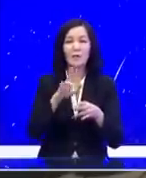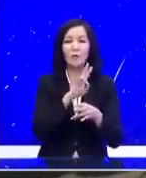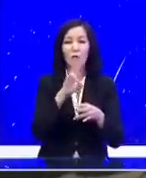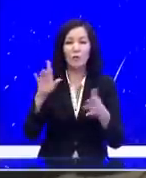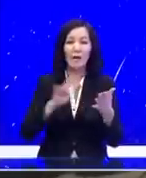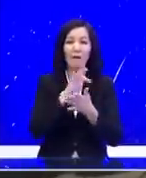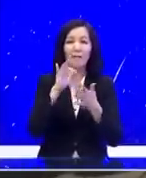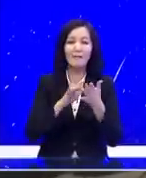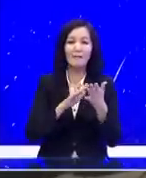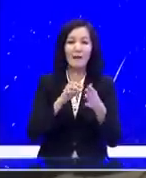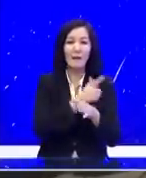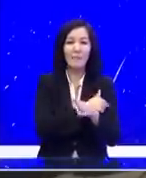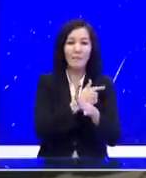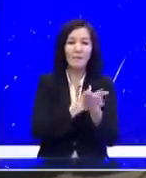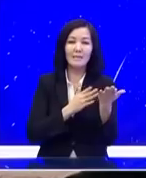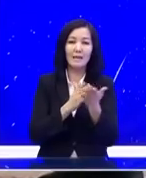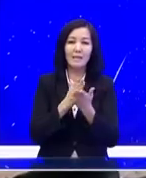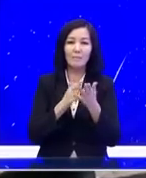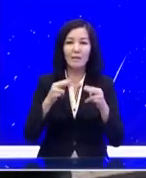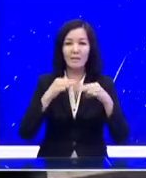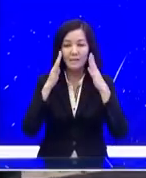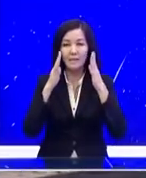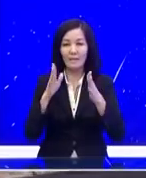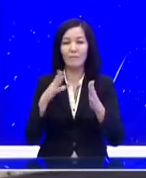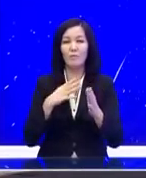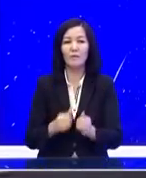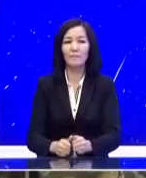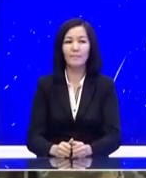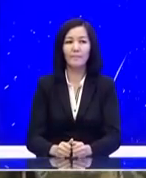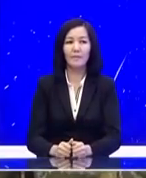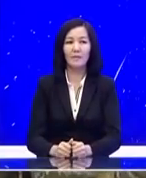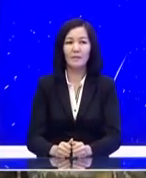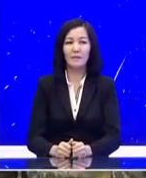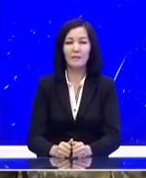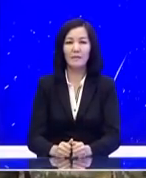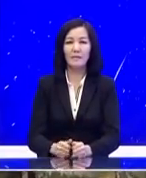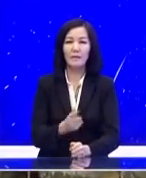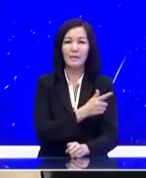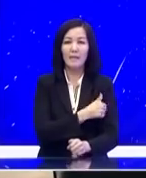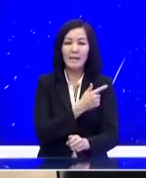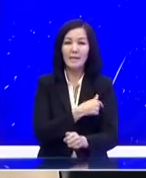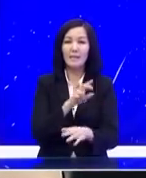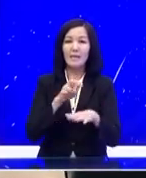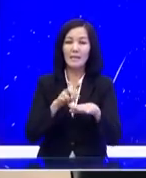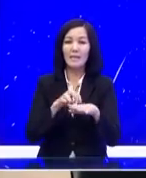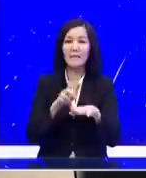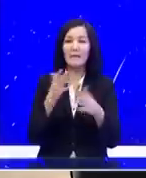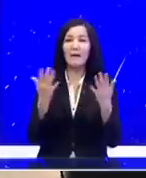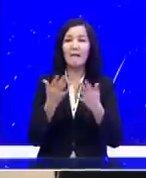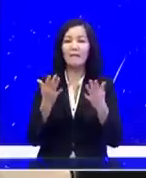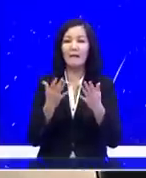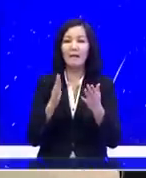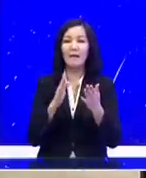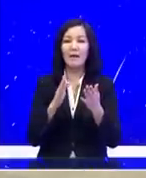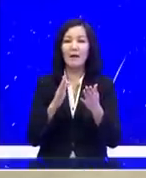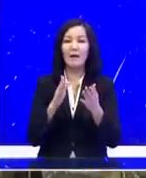медицина қызметкерлерінің жағдайын назардан тыс қалдырған жоқ. Медиктердің жағдайы қалай болып жатыр? Премиялармен қамтамасыз